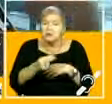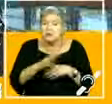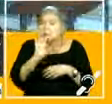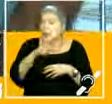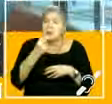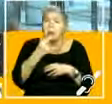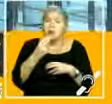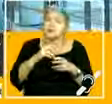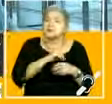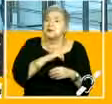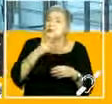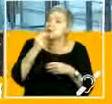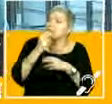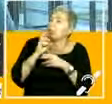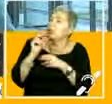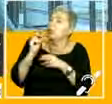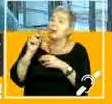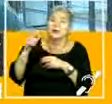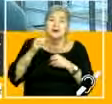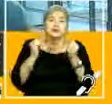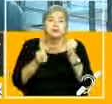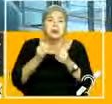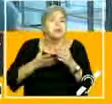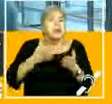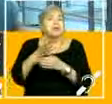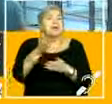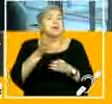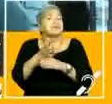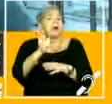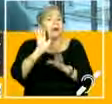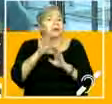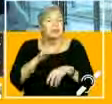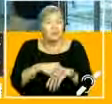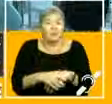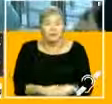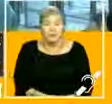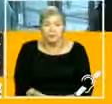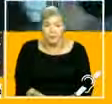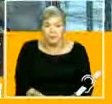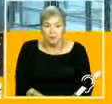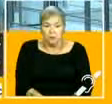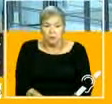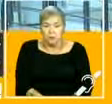între ei, deci cum aș vorbi eu cu dumneavoastră și mașinile treceau, deci sunt formale.